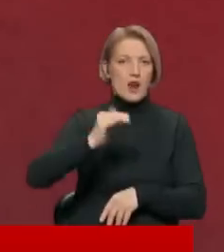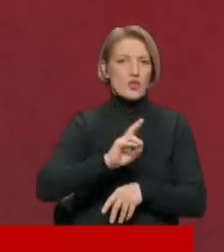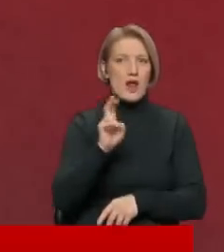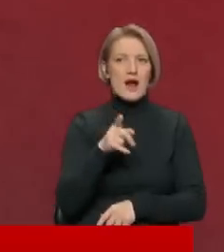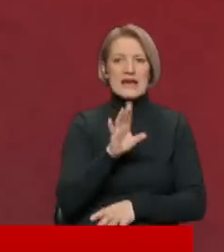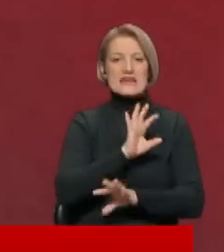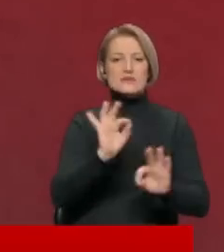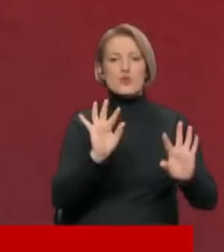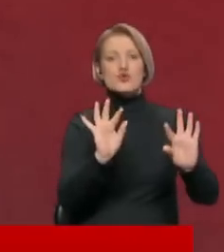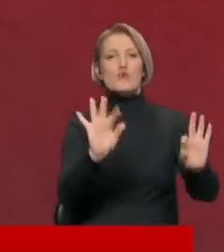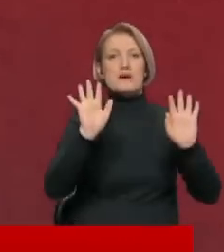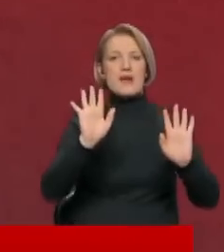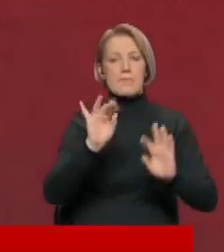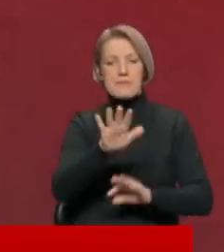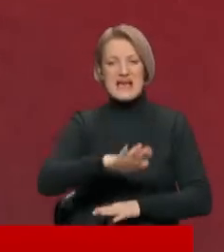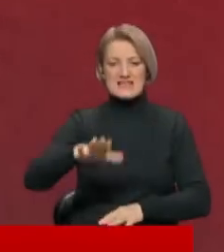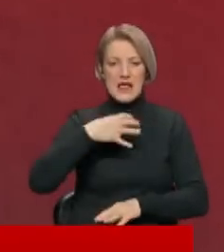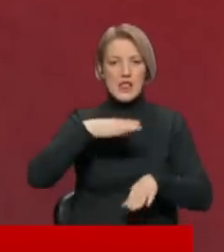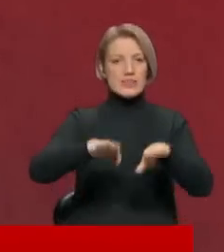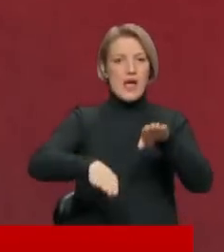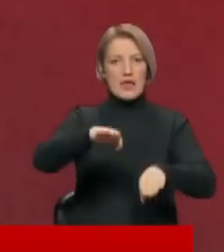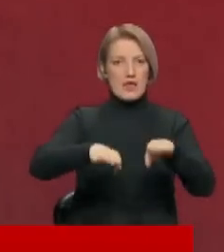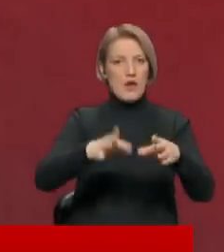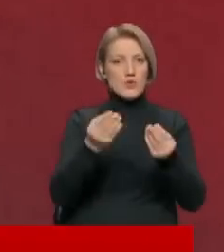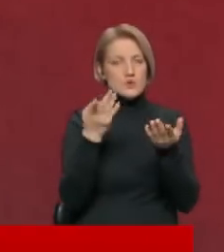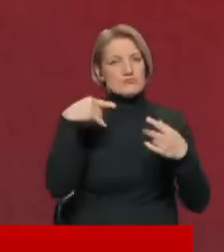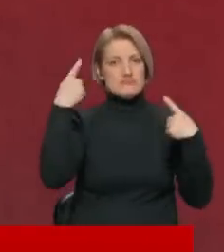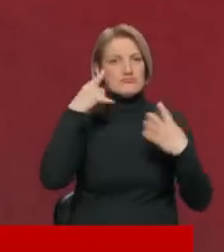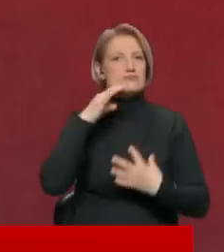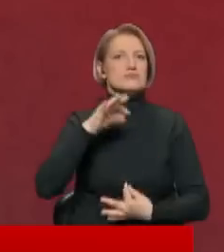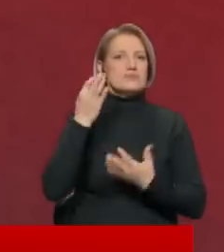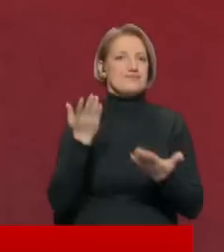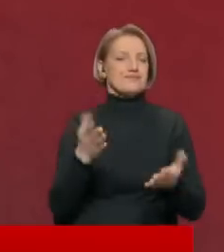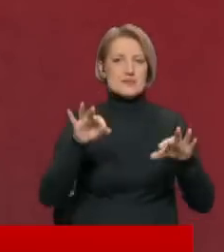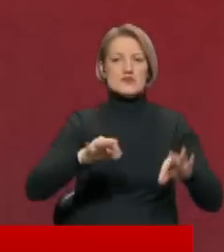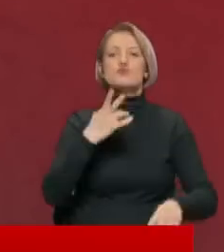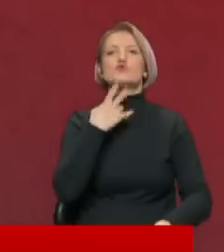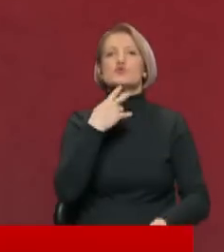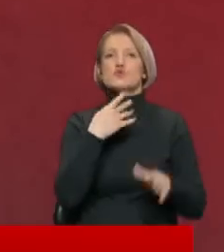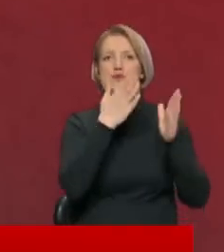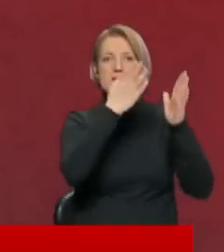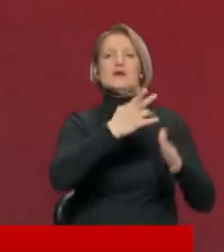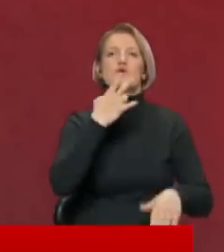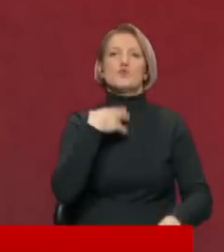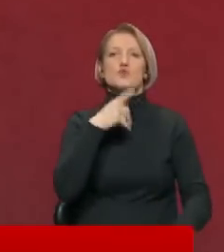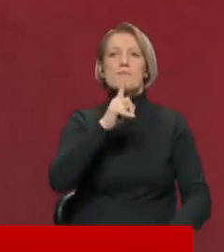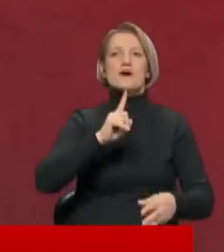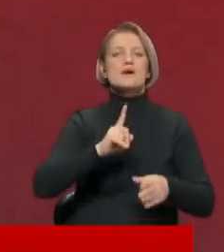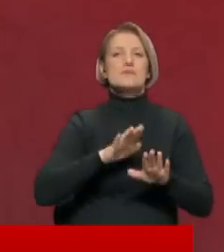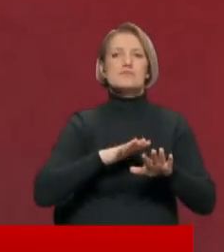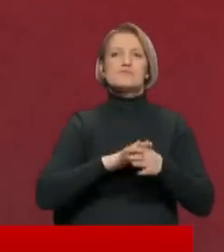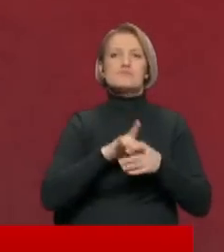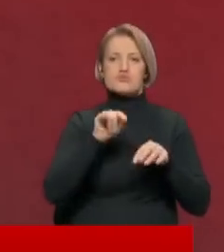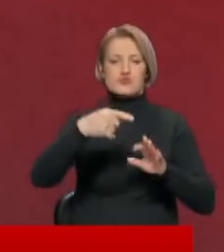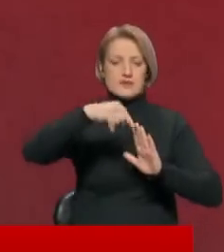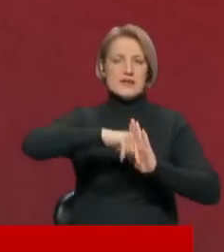kimse dokunmasa mı piyasa kendi kendine dengesini bulsa mı diye de düşünüyor insan şimdi Rusya'ya gireceğiz Rusya'da bir Propaganda